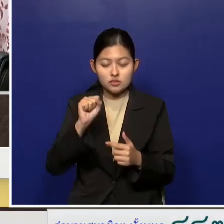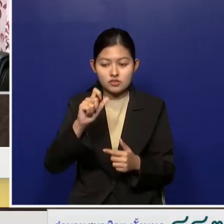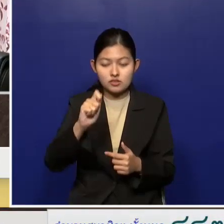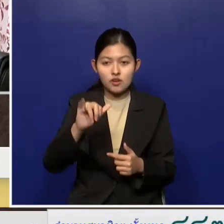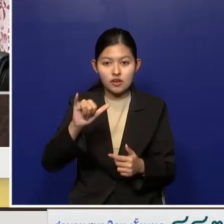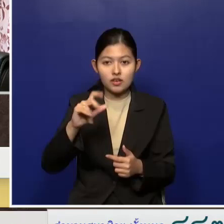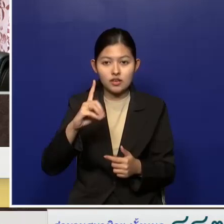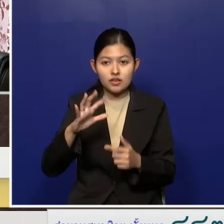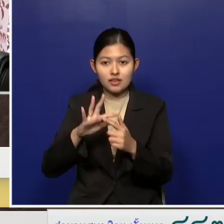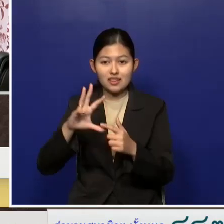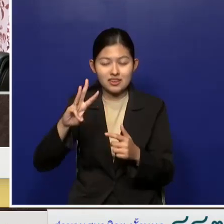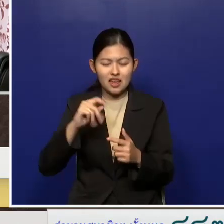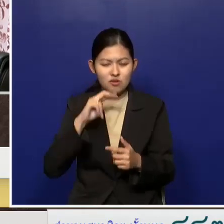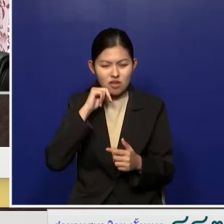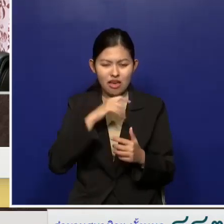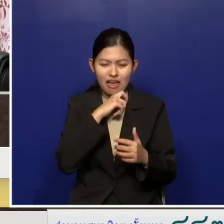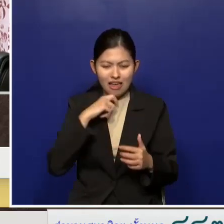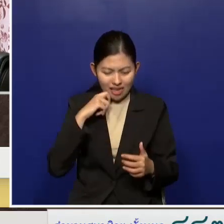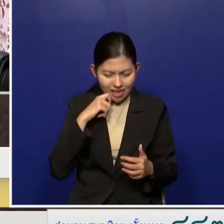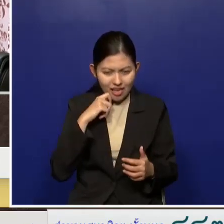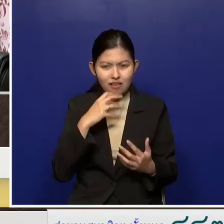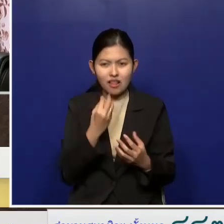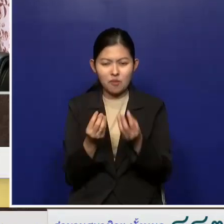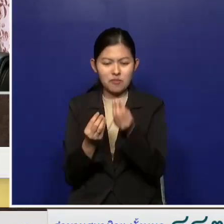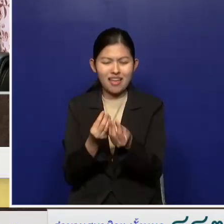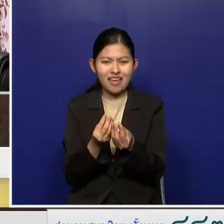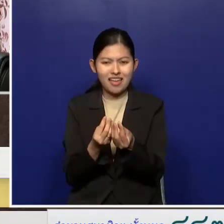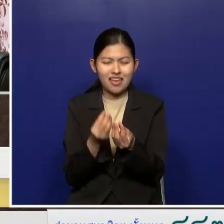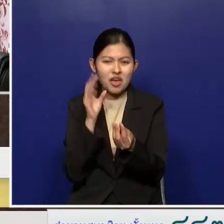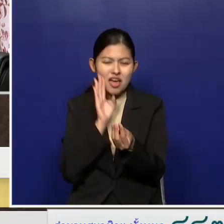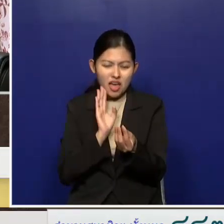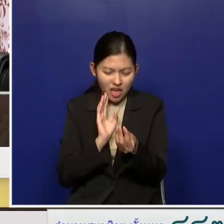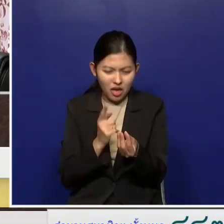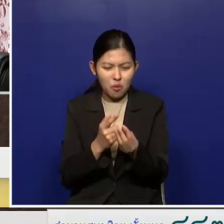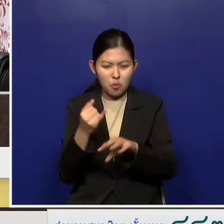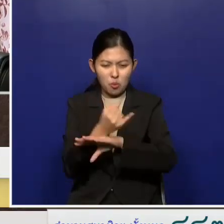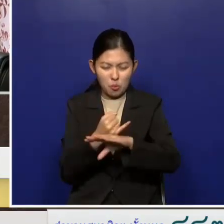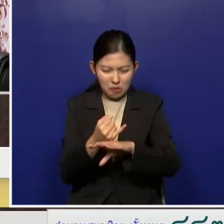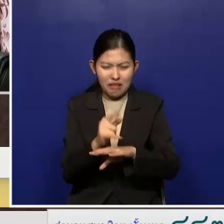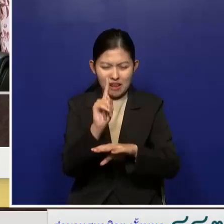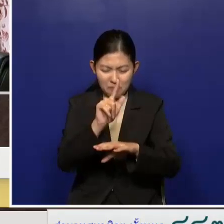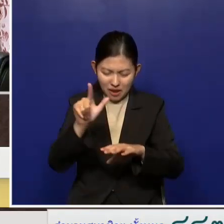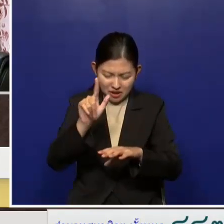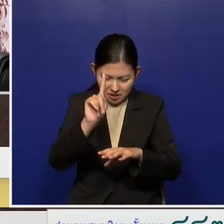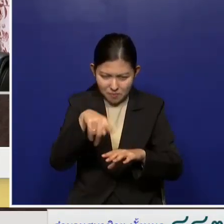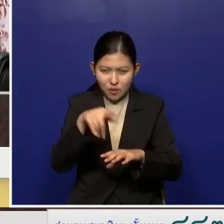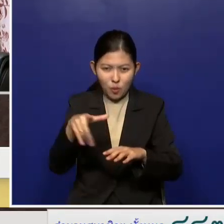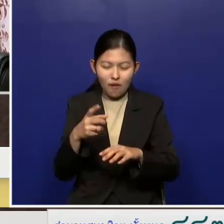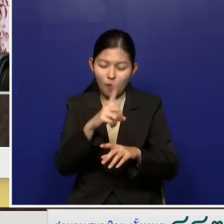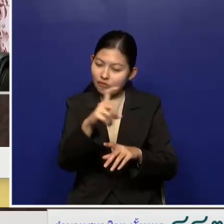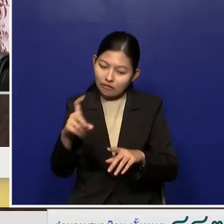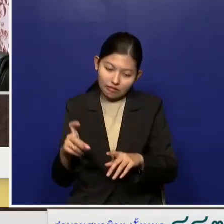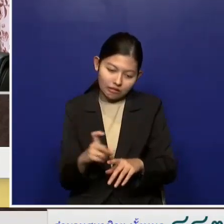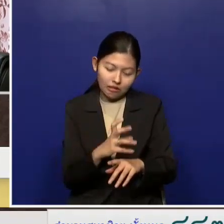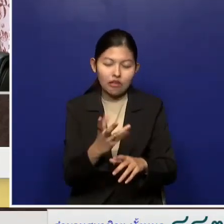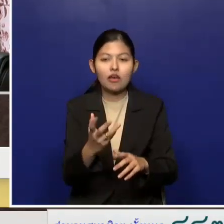งซ้ำซากทุกปีปีที่แล้วเนี่ยลำไยตายไปหลายพันไร่นะคะแต่เราก็พบว่าอำเภอสอยดาวและโป่งน้ำร้อนเนี่